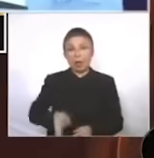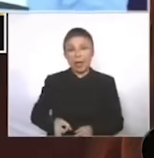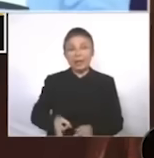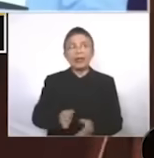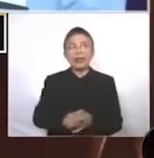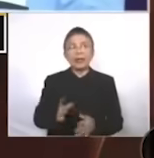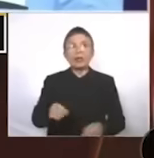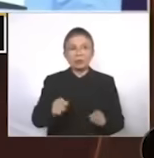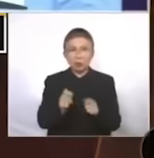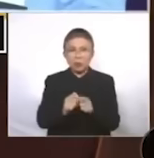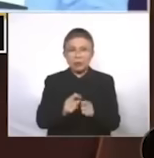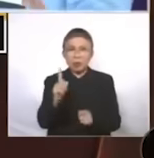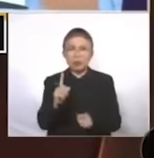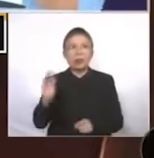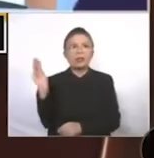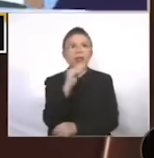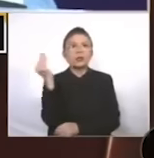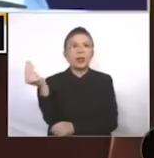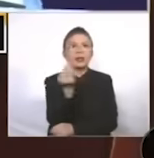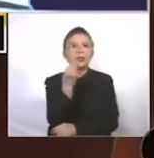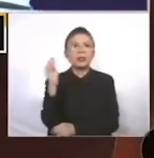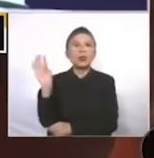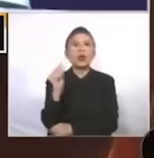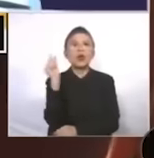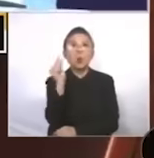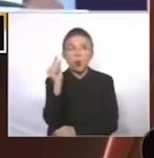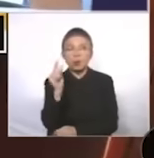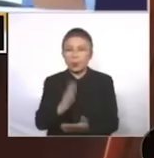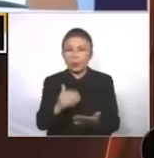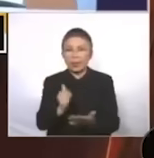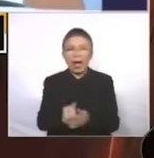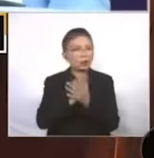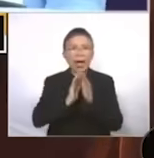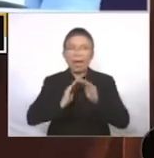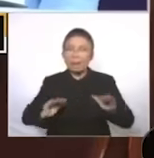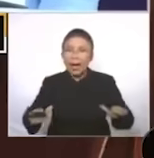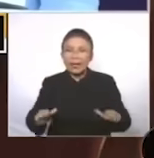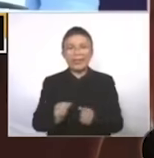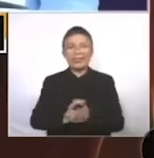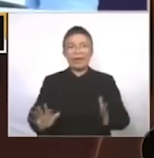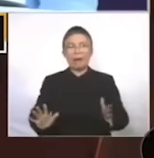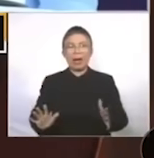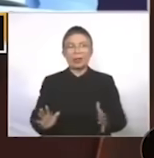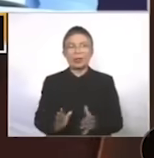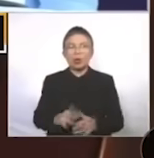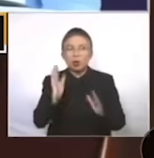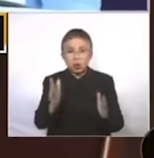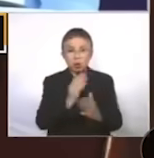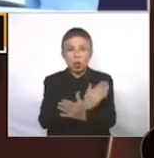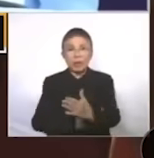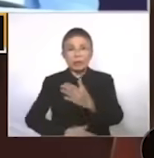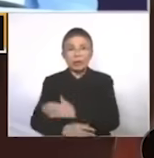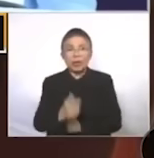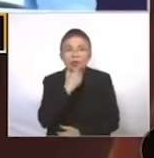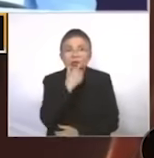swedan ya memang akhirnya eh satu situasi yang sangat berat dan ketegangan